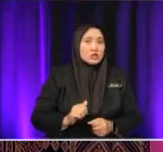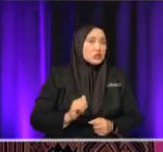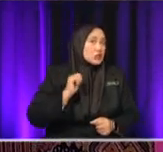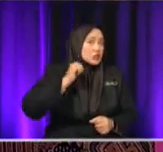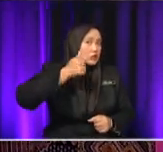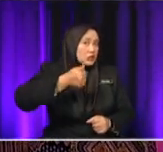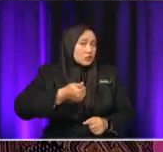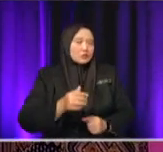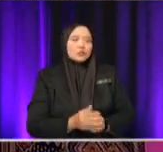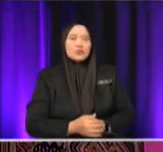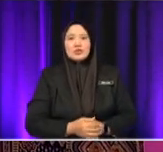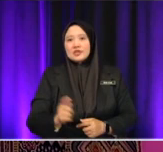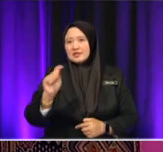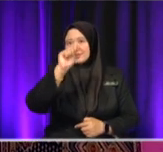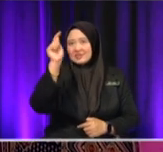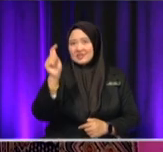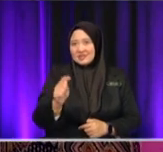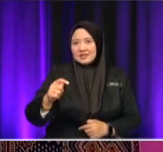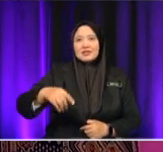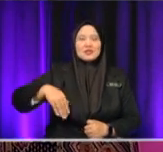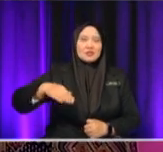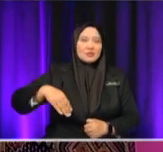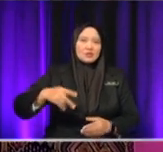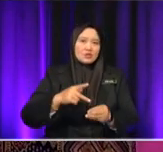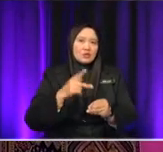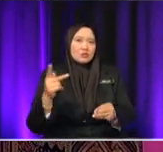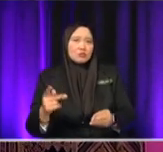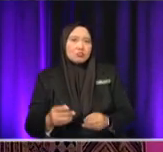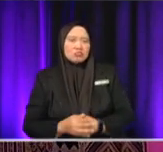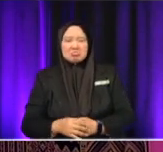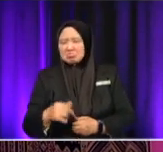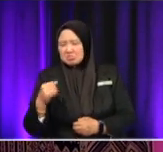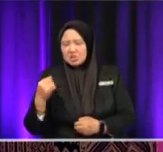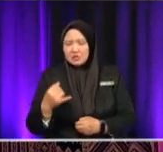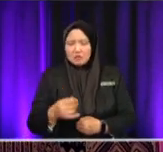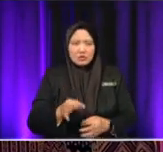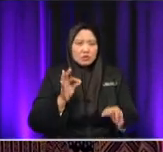wanitanya udah pada suami supaya suami mengizinkanlah suami balik nanti